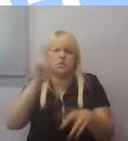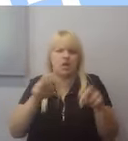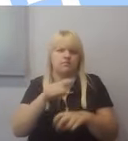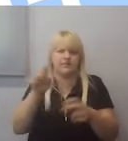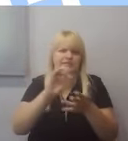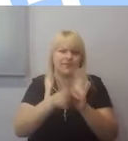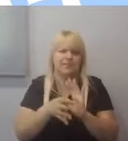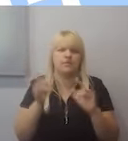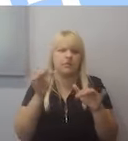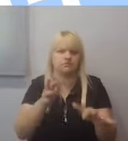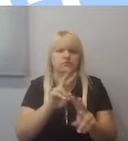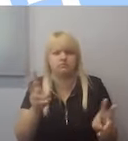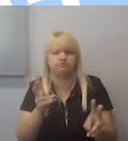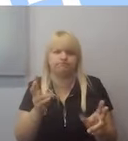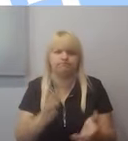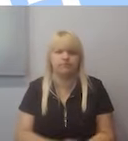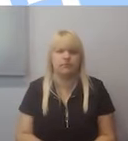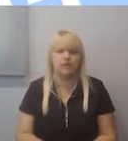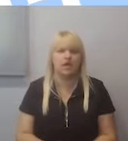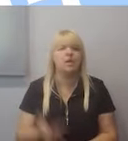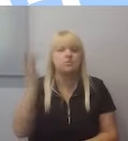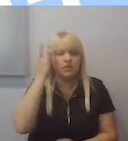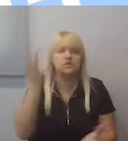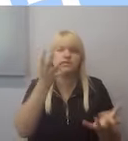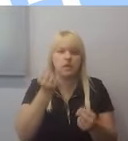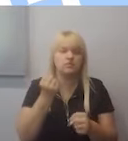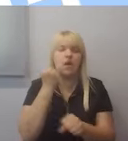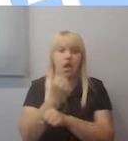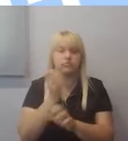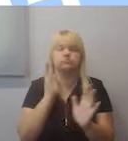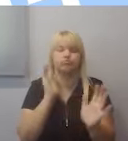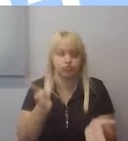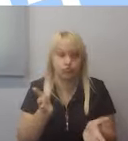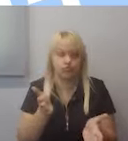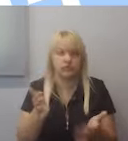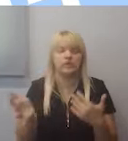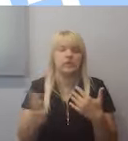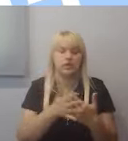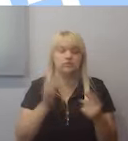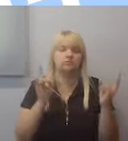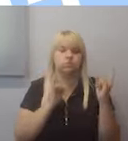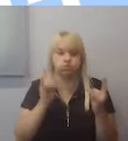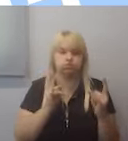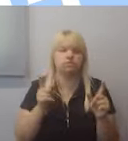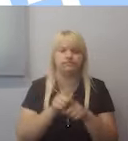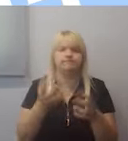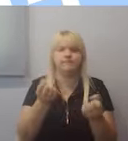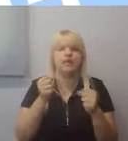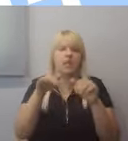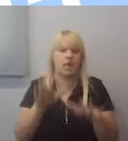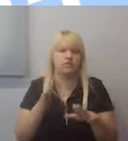darbību principā saņemot informāciju par apdraudējumu tiek pieņemts lēmums par agrīnās brīdināšanas sistēmas